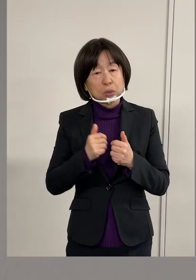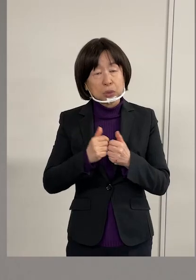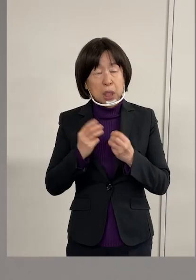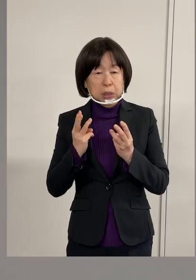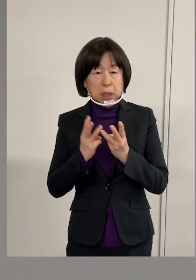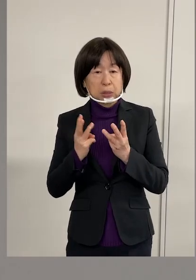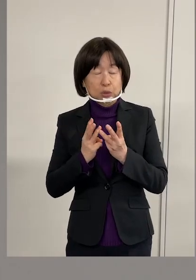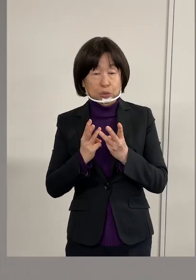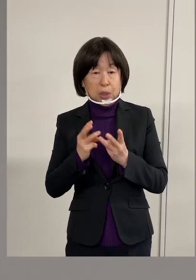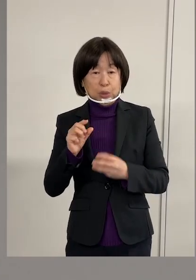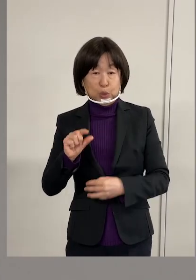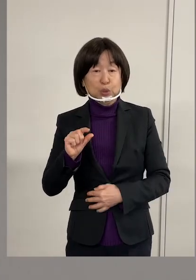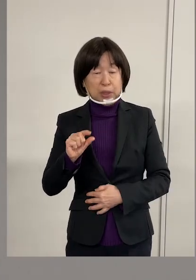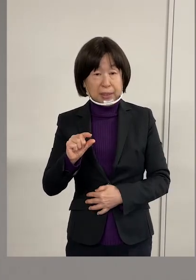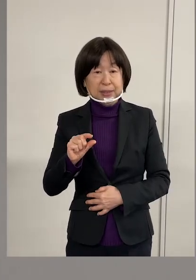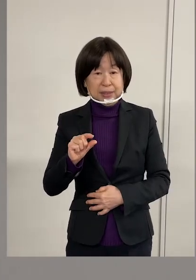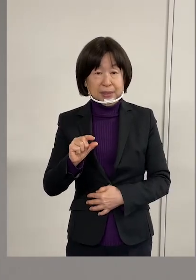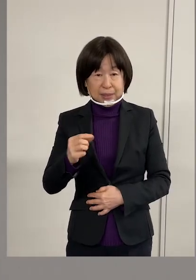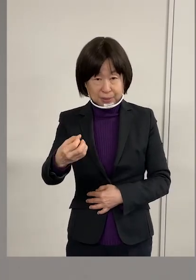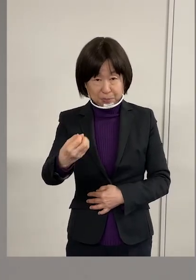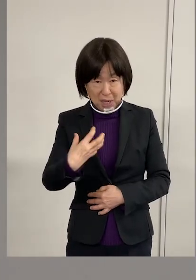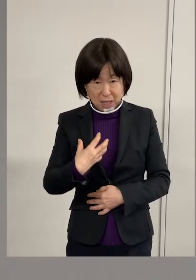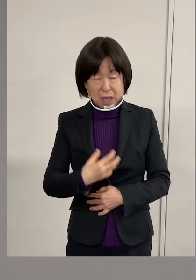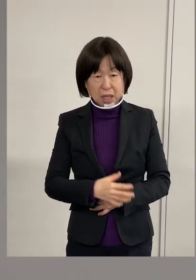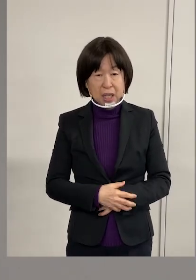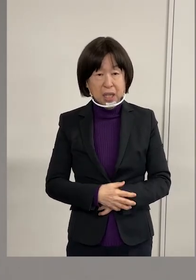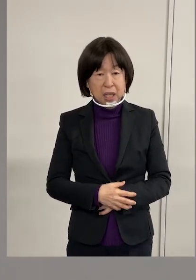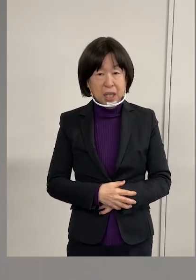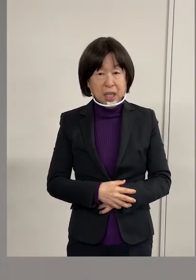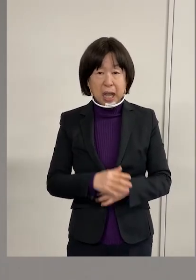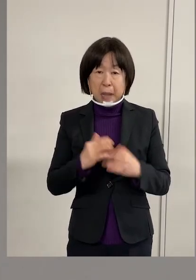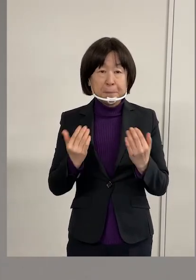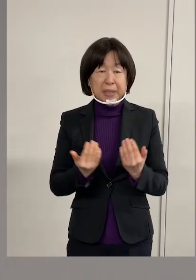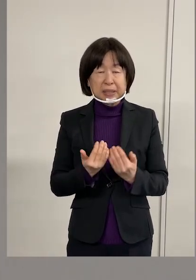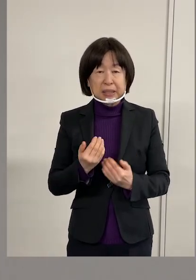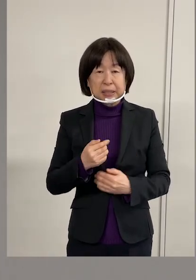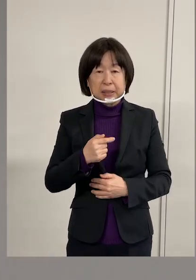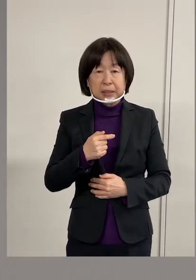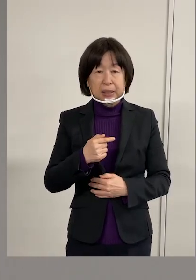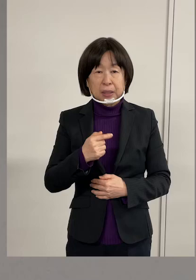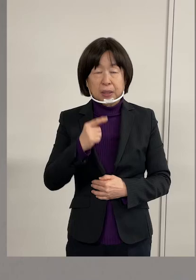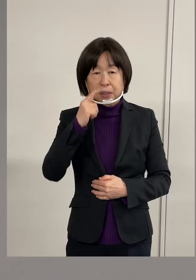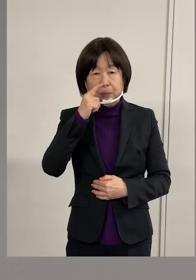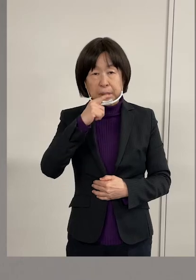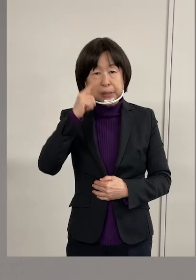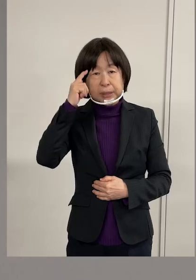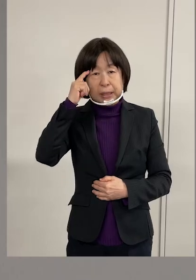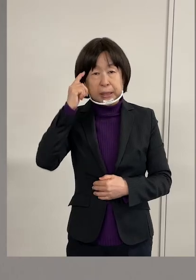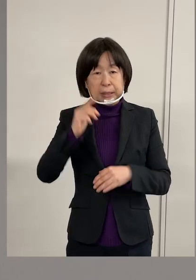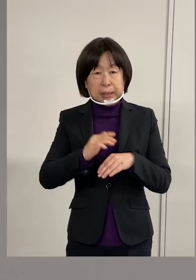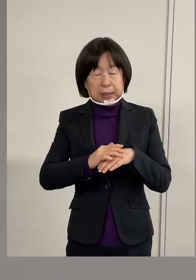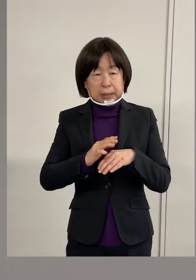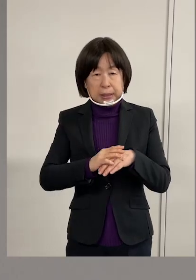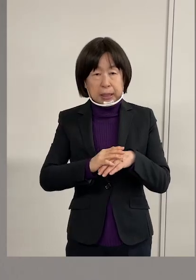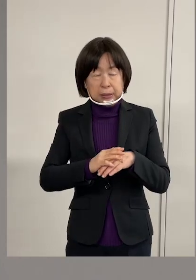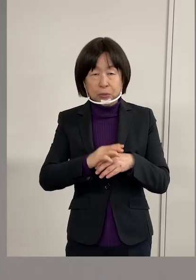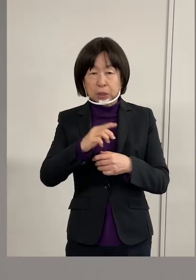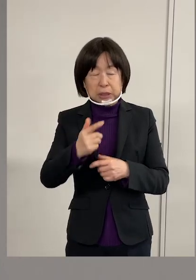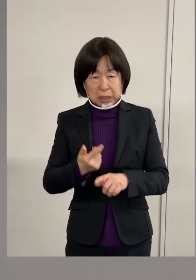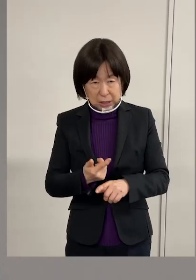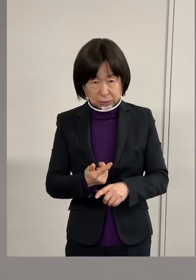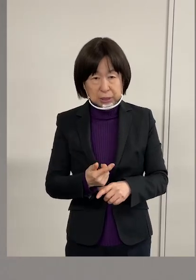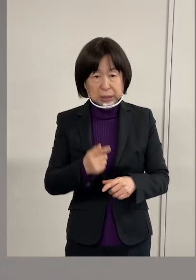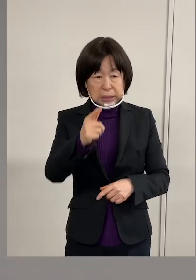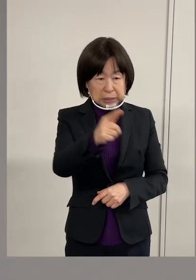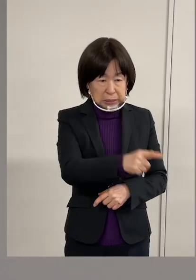ないということを、あまりそのマイナスに捉える必要ないと思うんですが、やっぱり人と人とのつながりの